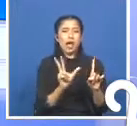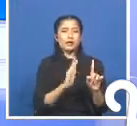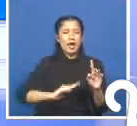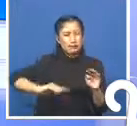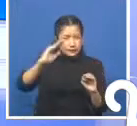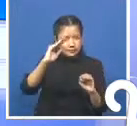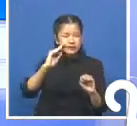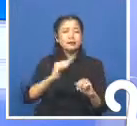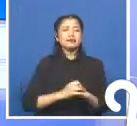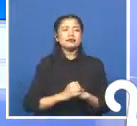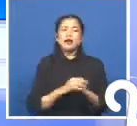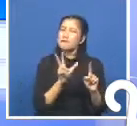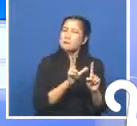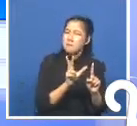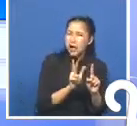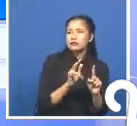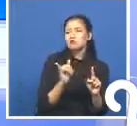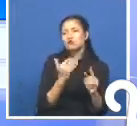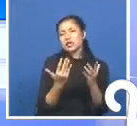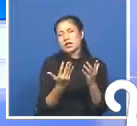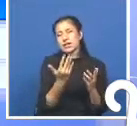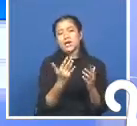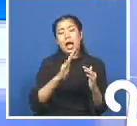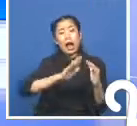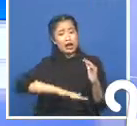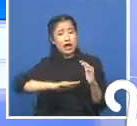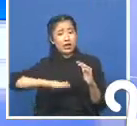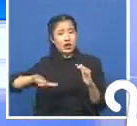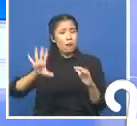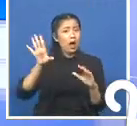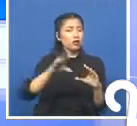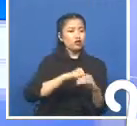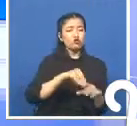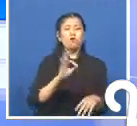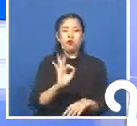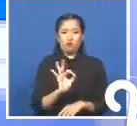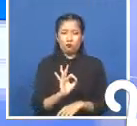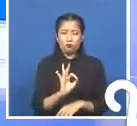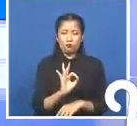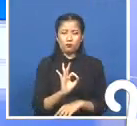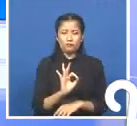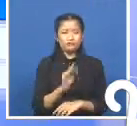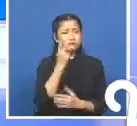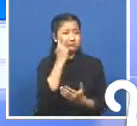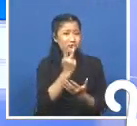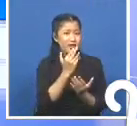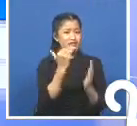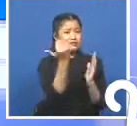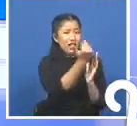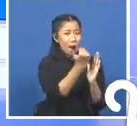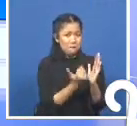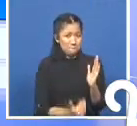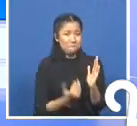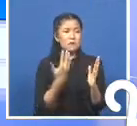diprioritaskan untuk yang sudah 18 dan mungkin anak-anak nanti belum masuk di dalam jadwal ini. Kita lihat seperti apa tahapan-tahapannya. Ada